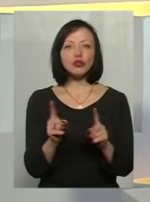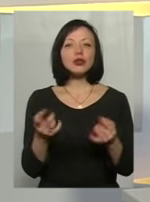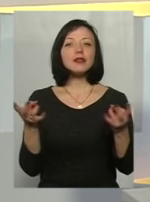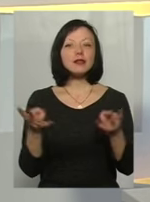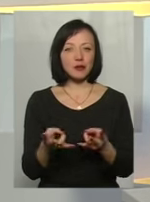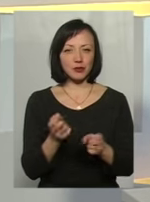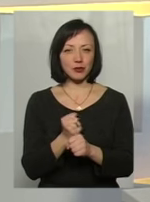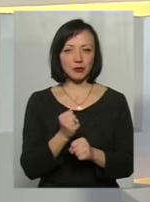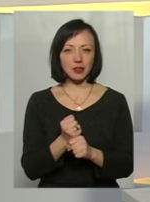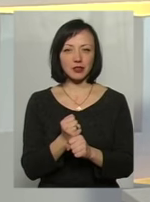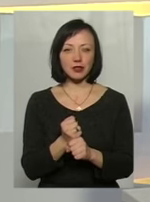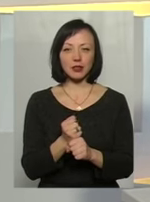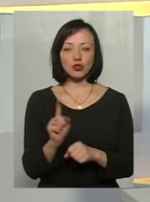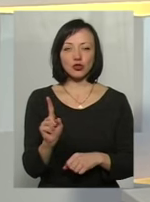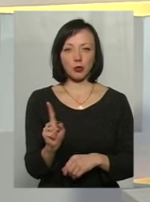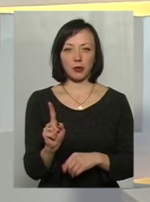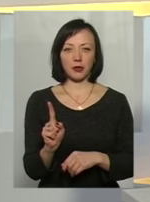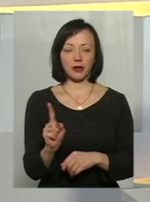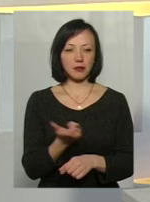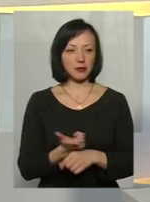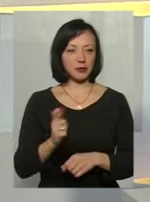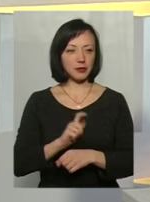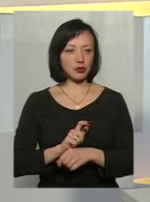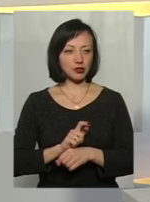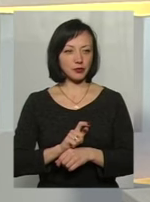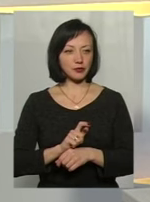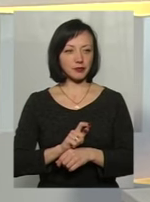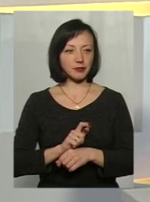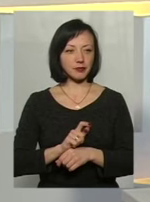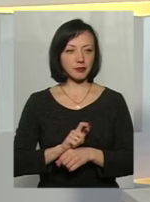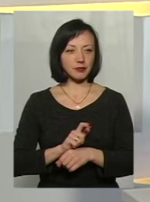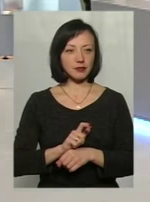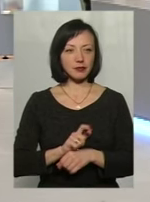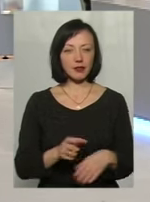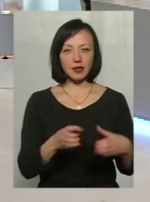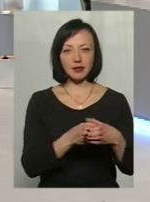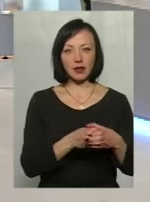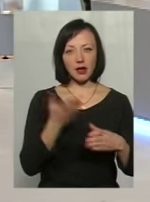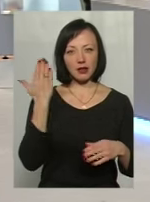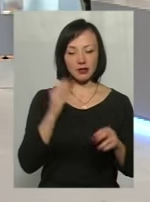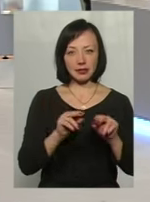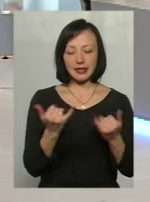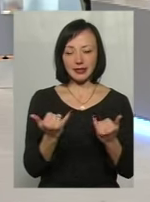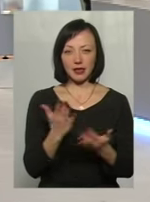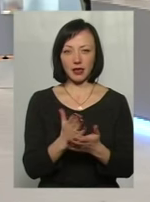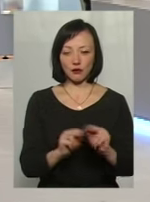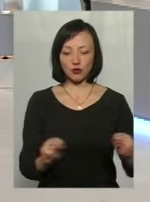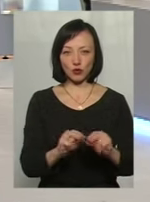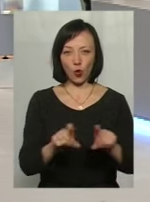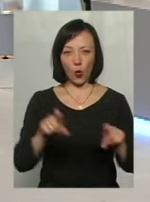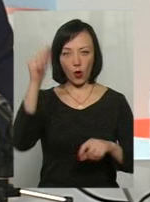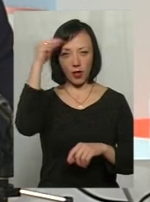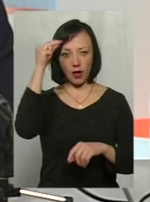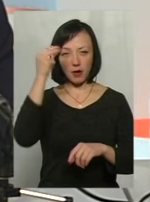робиться? Ну, от для того, щоб більш той склад викладацький, який є зараз, да, у школах, щоб